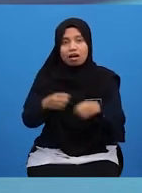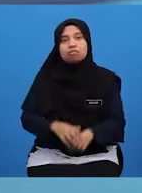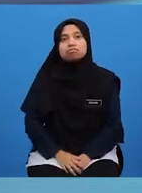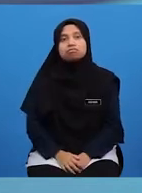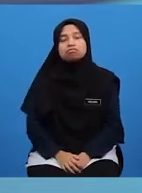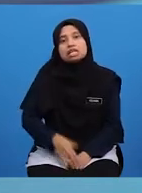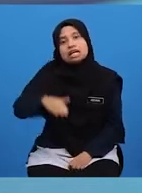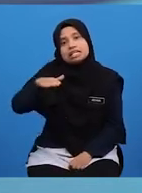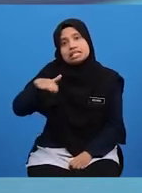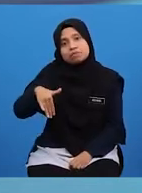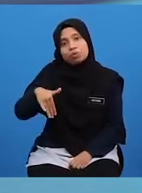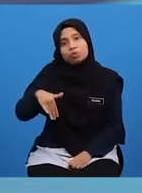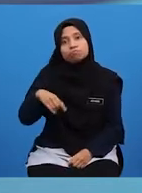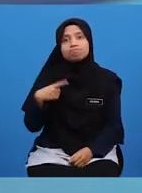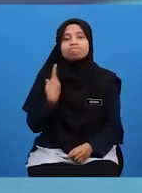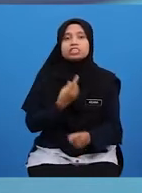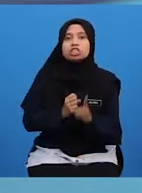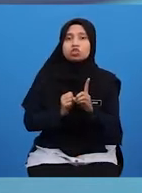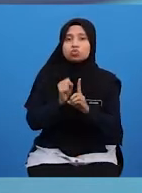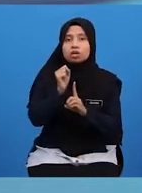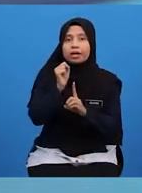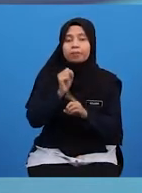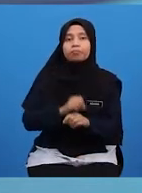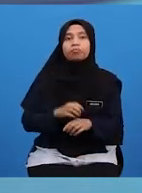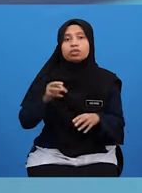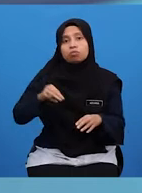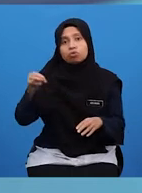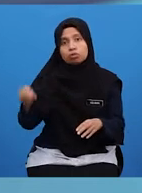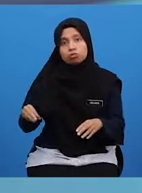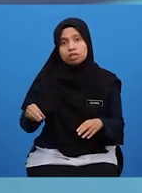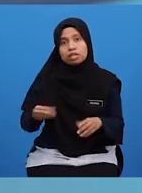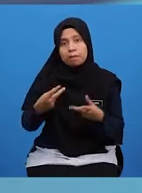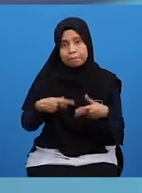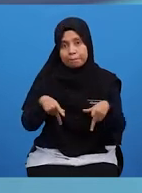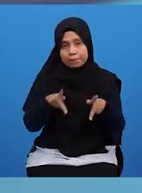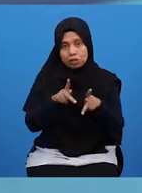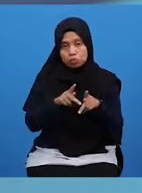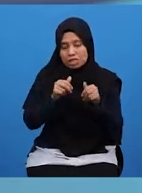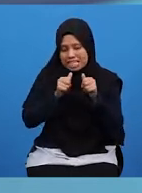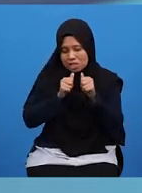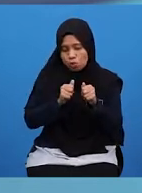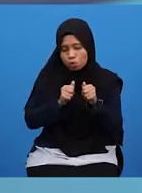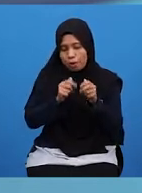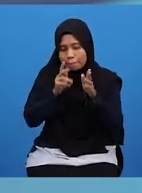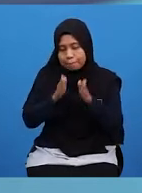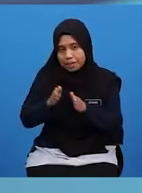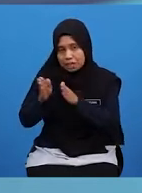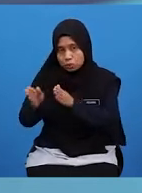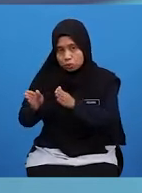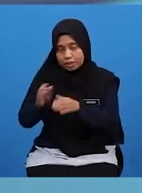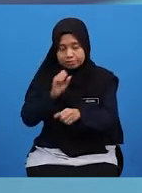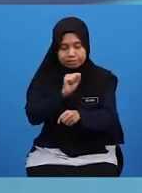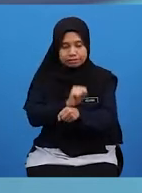Sebelum proses menyukat bahan lilin dilaksanakan, murid-murid perlu mematuhi prosedur kerja